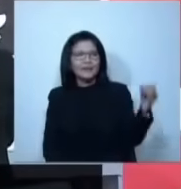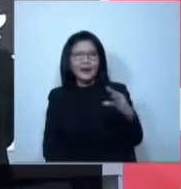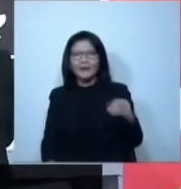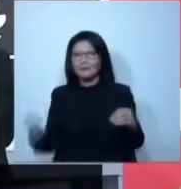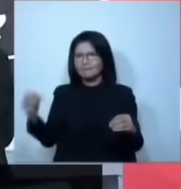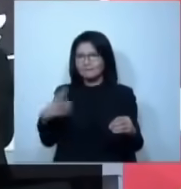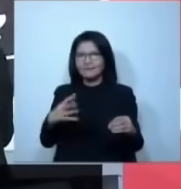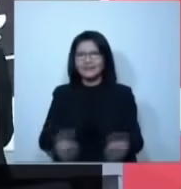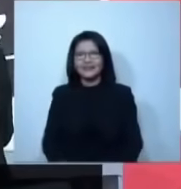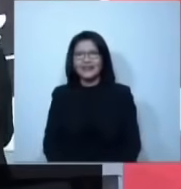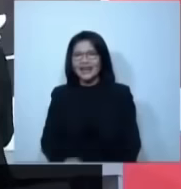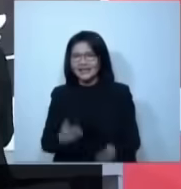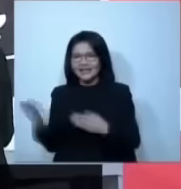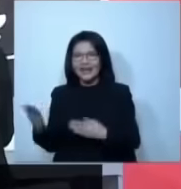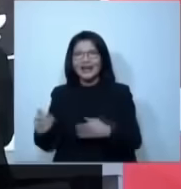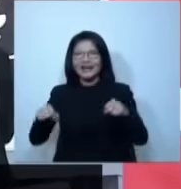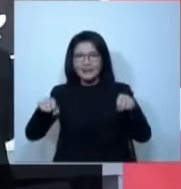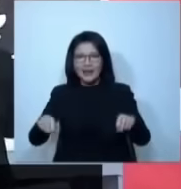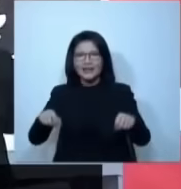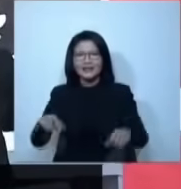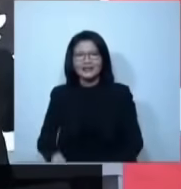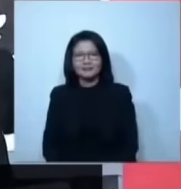persilakan bapak-bapak untuk kemb ke